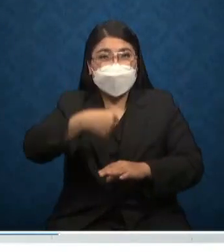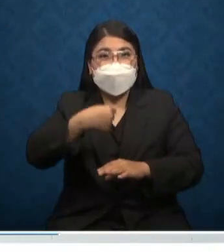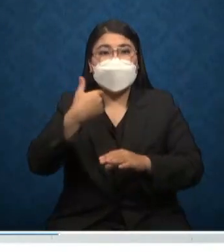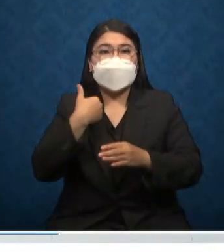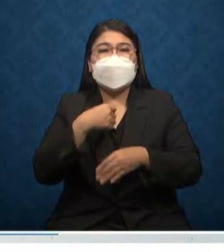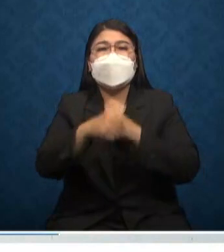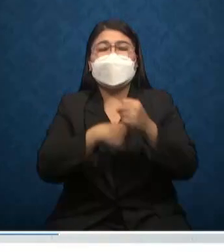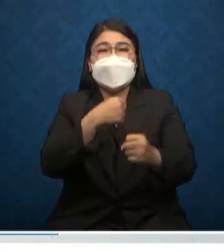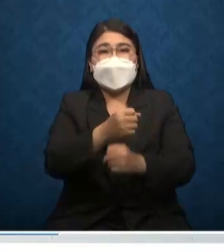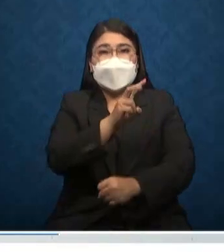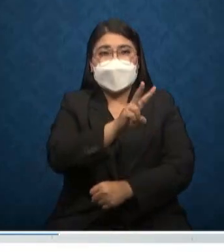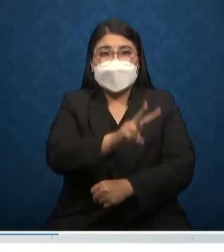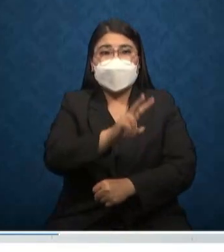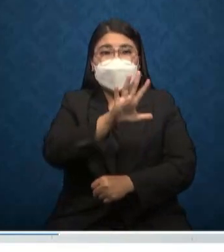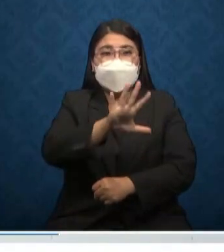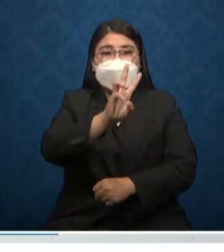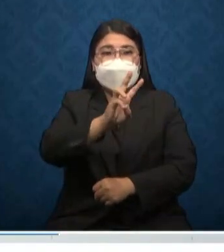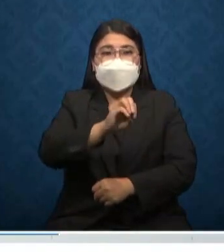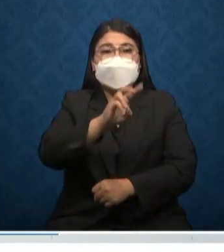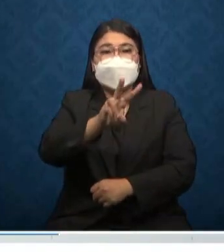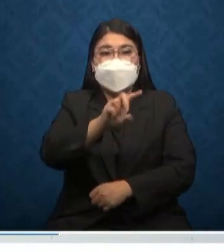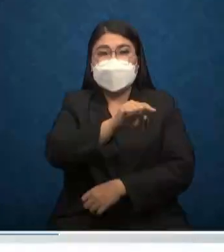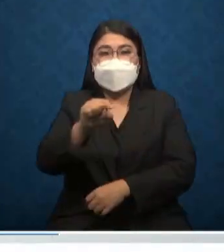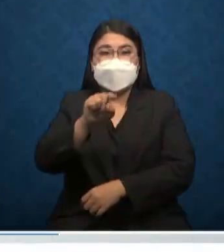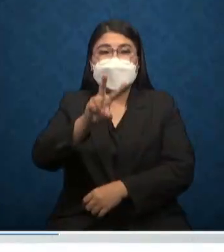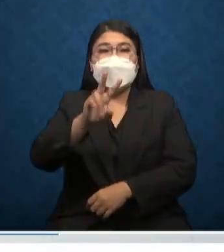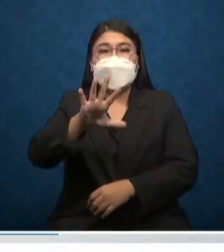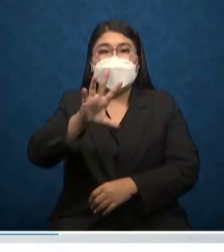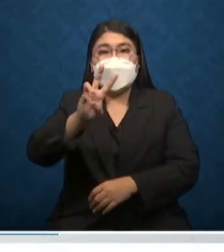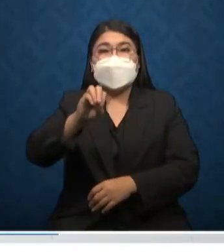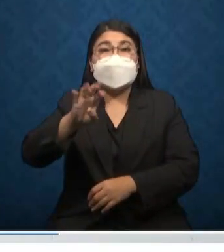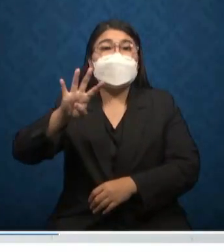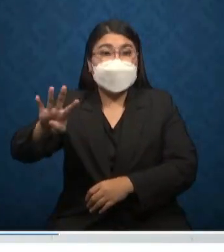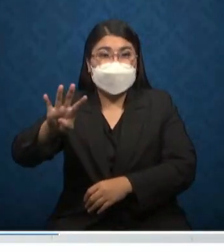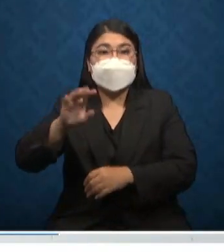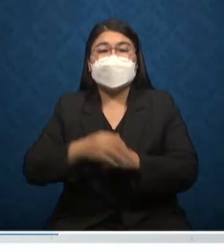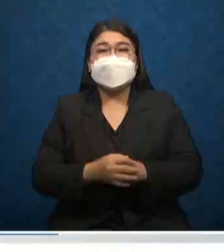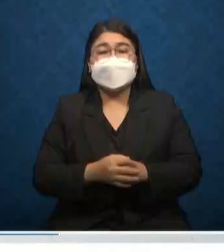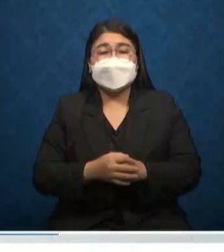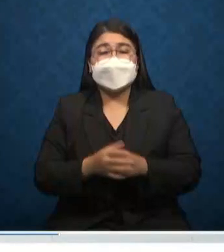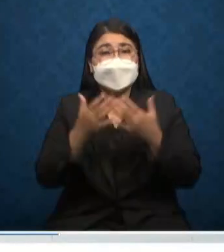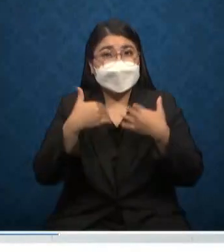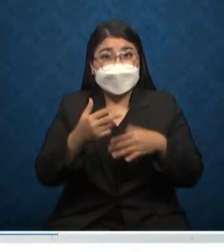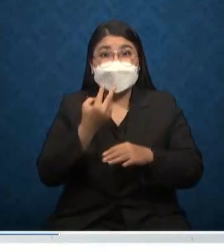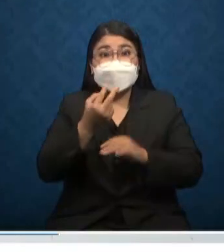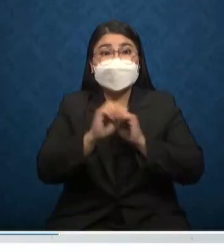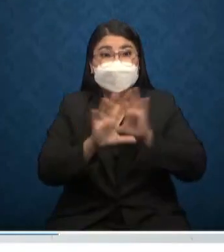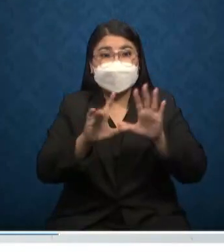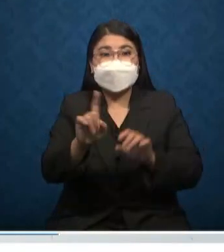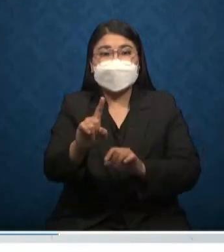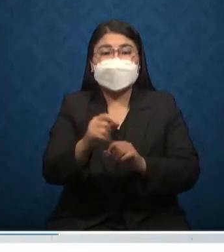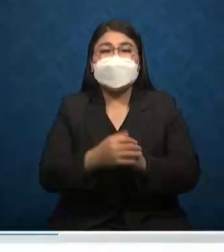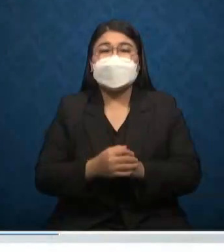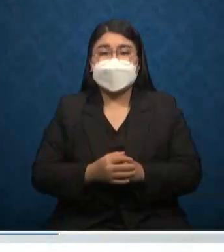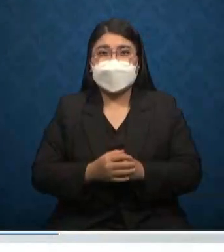ปี 62/64 นะครับถึง64นะครับแล้วอีกโครงการที่ชัดเจนที่สุดก็คือ